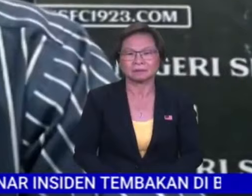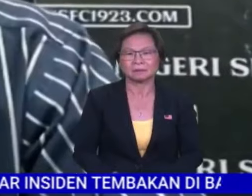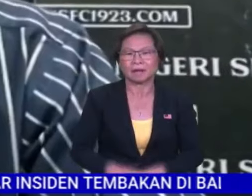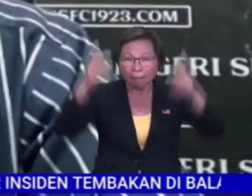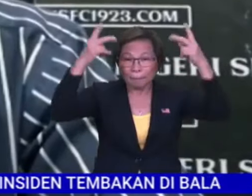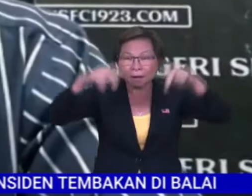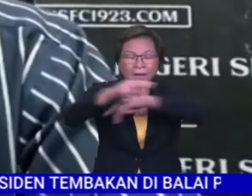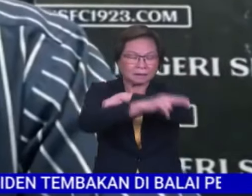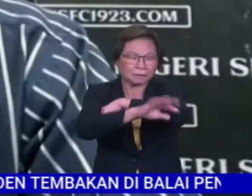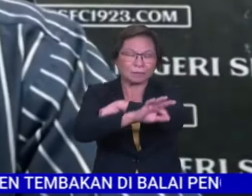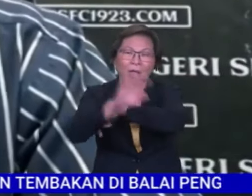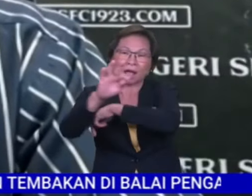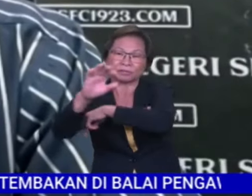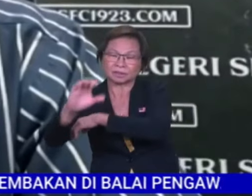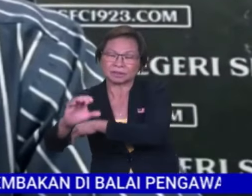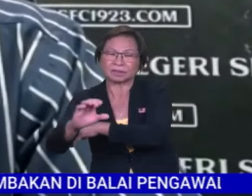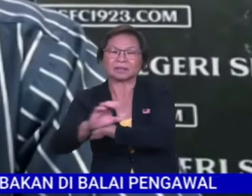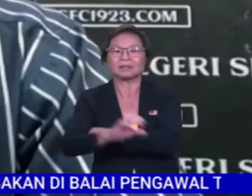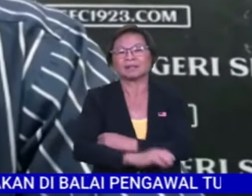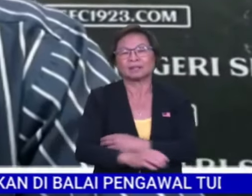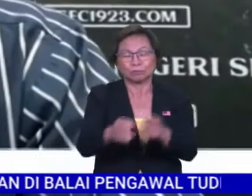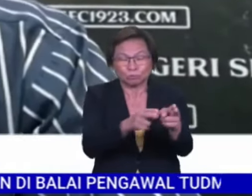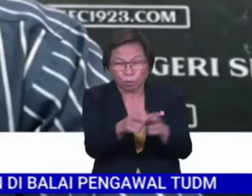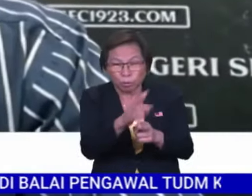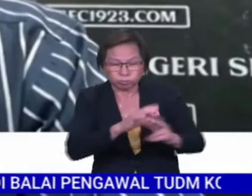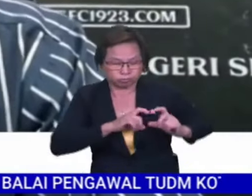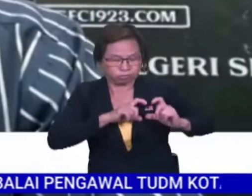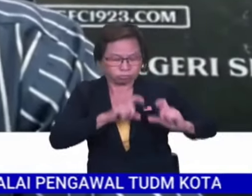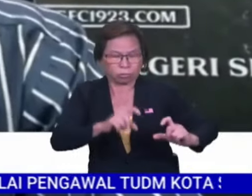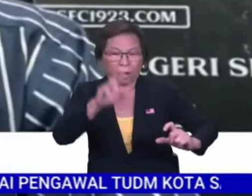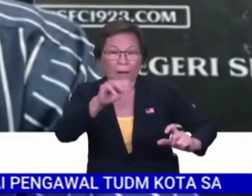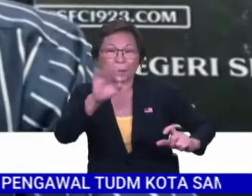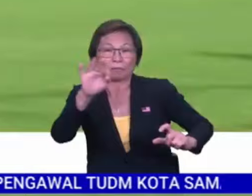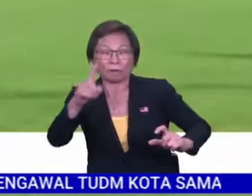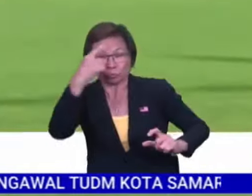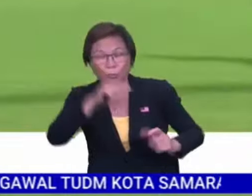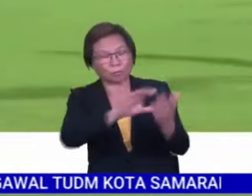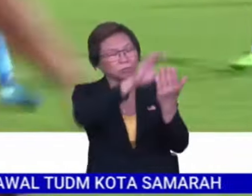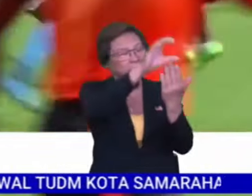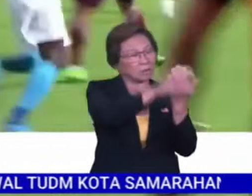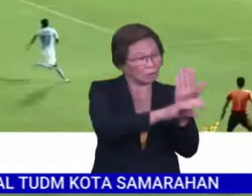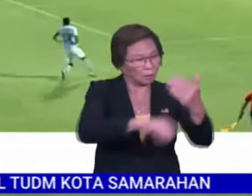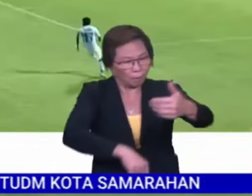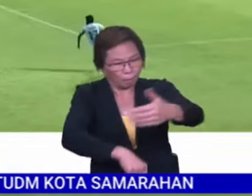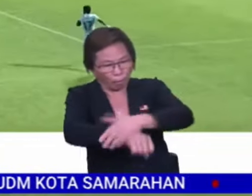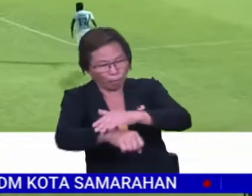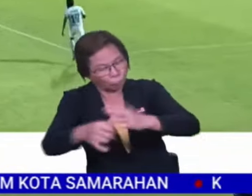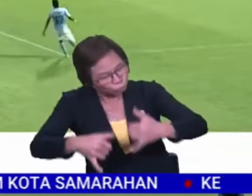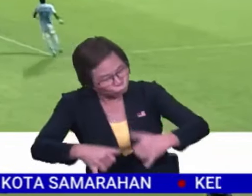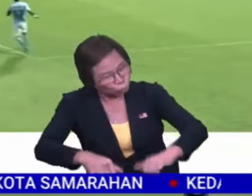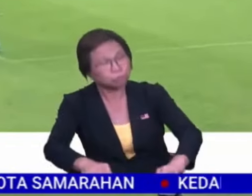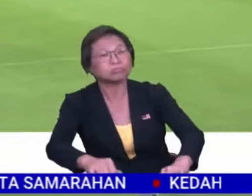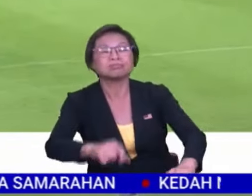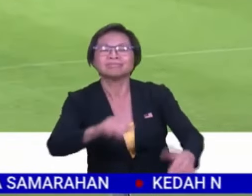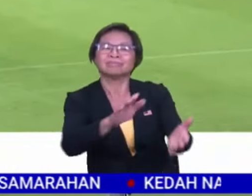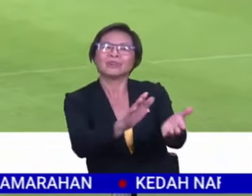Bagi pengarah Negeri Sembilan FC Satwan Singh, usaha dan komitmen MFL dalam memastikan kalender bola sepak Malaysia dapat diteruskan